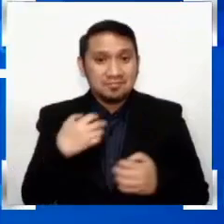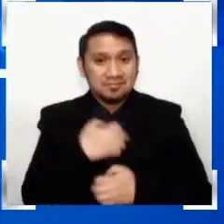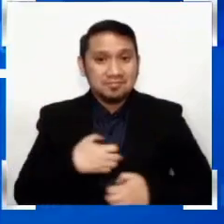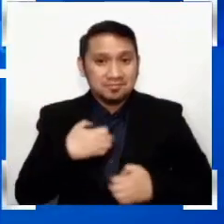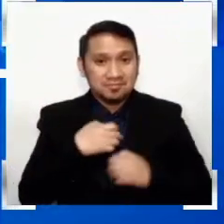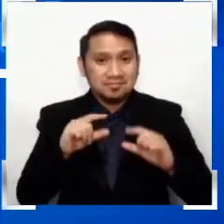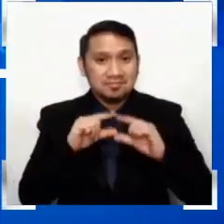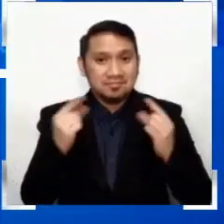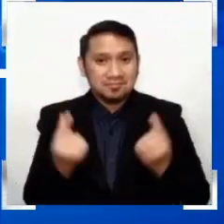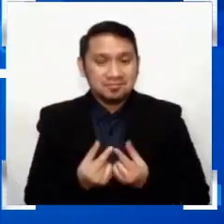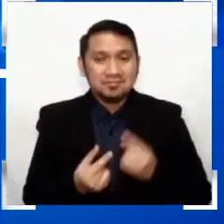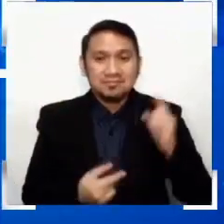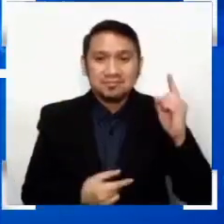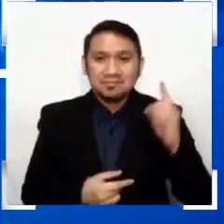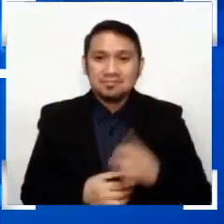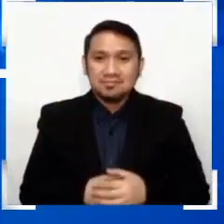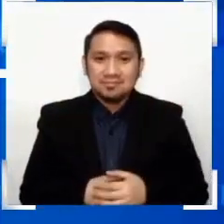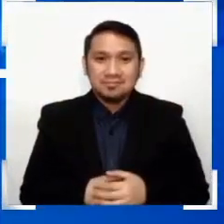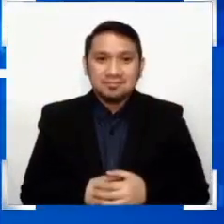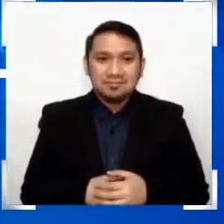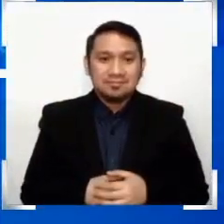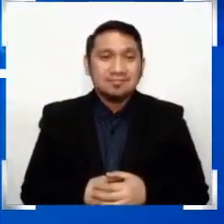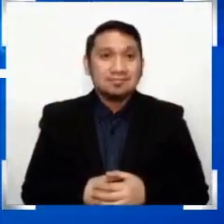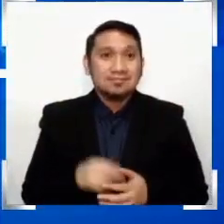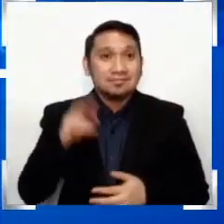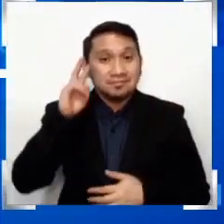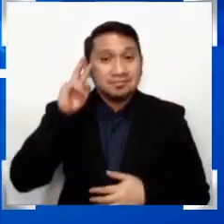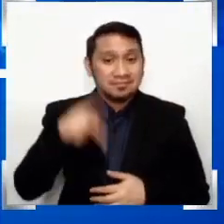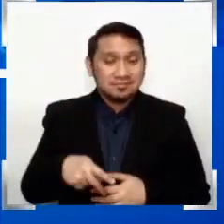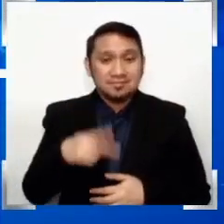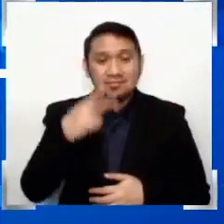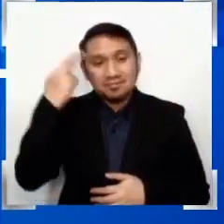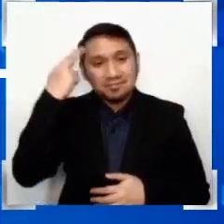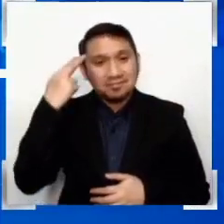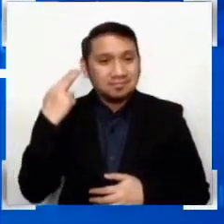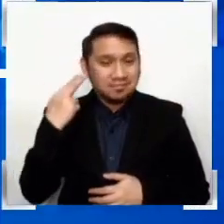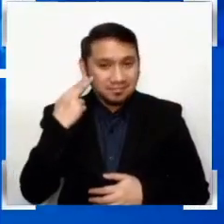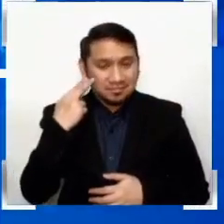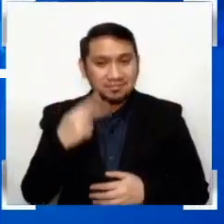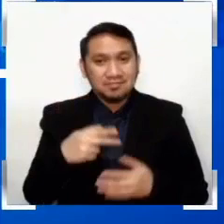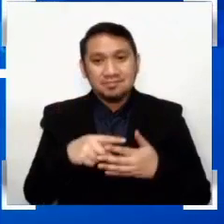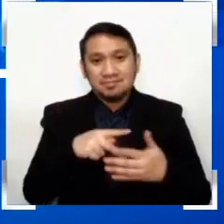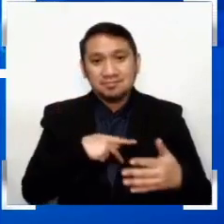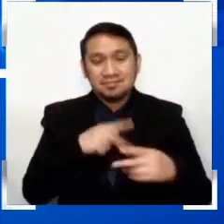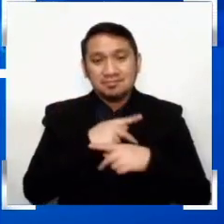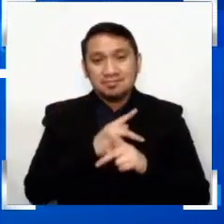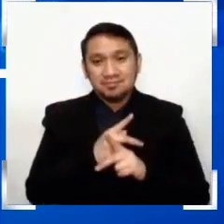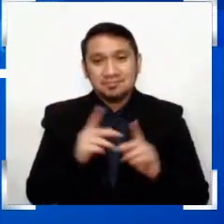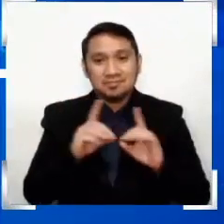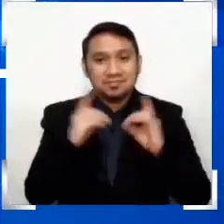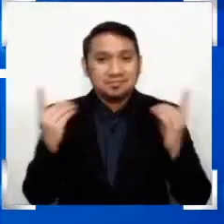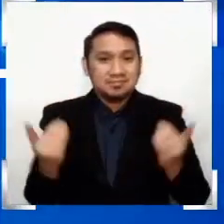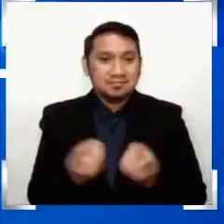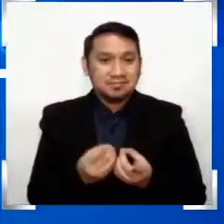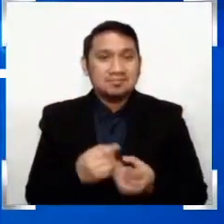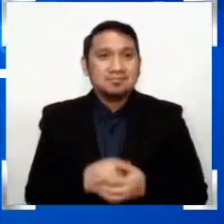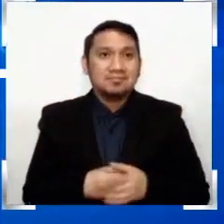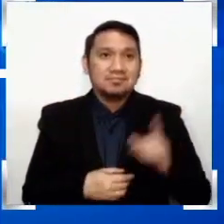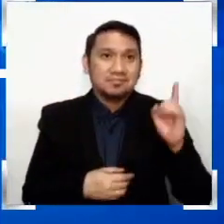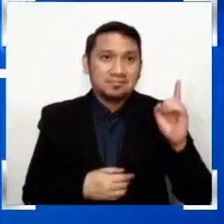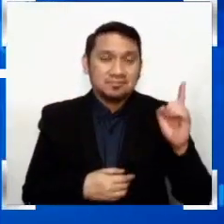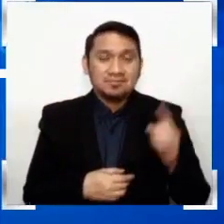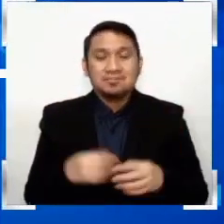Lilibeth Razonable, First Vice President and Head of Post-Production Department, Paul Hendrick Tixon,